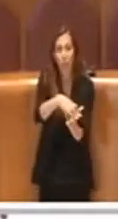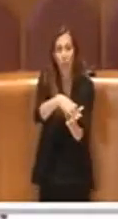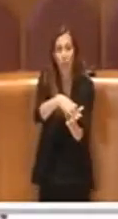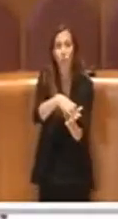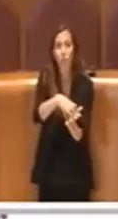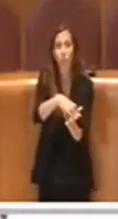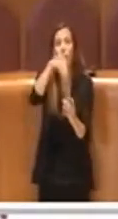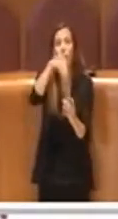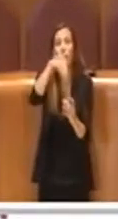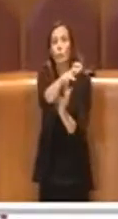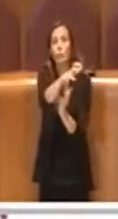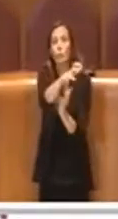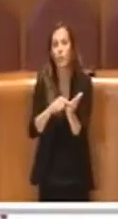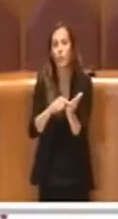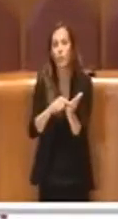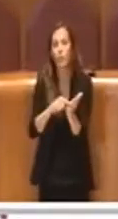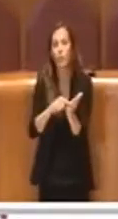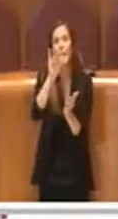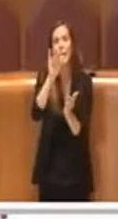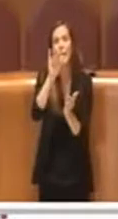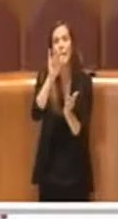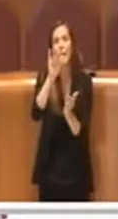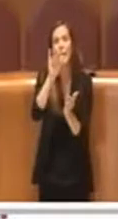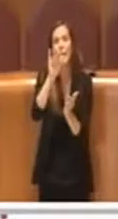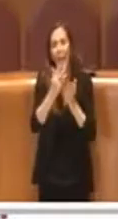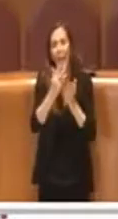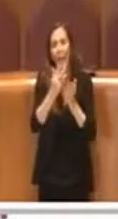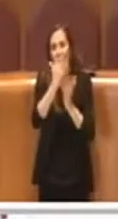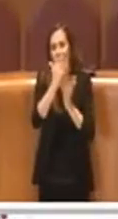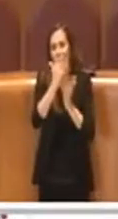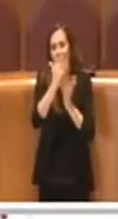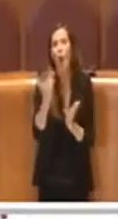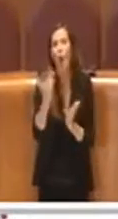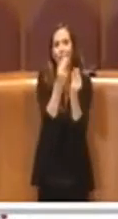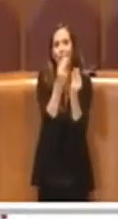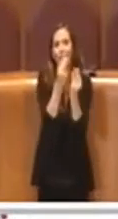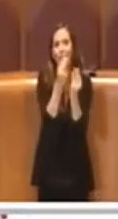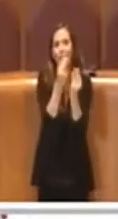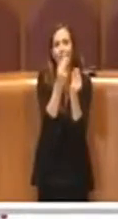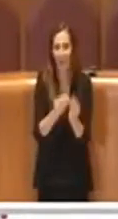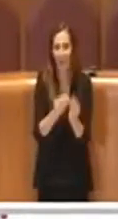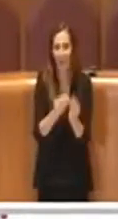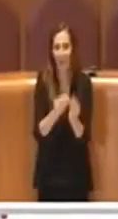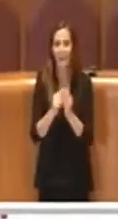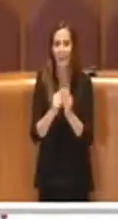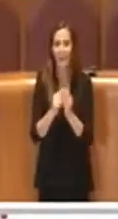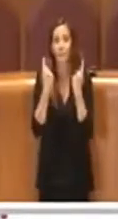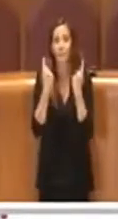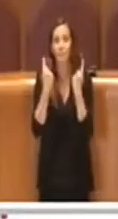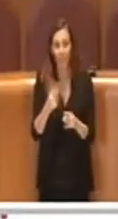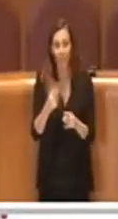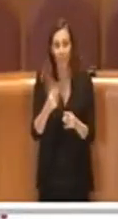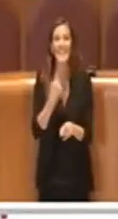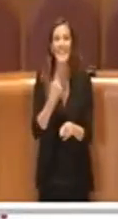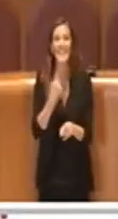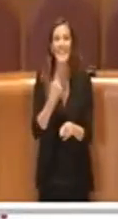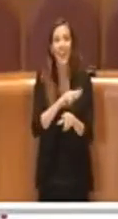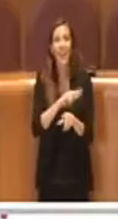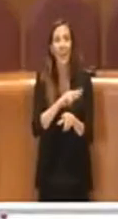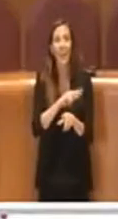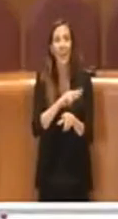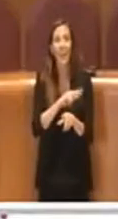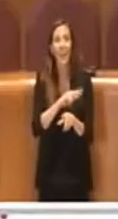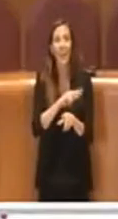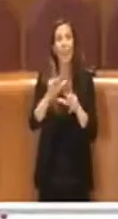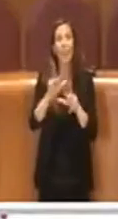naturalmente questo punto nel dettaglio mi è stato sottolineato è stata controllata come esigenza da parte dei municipi